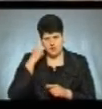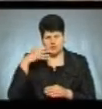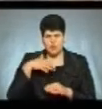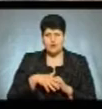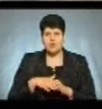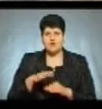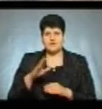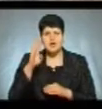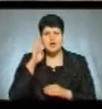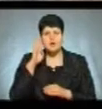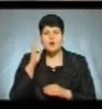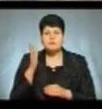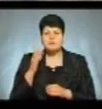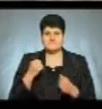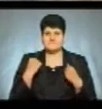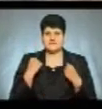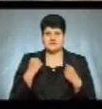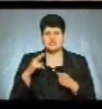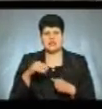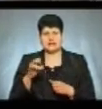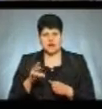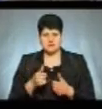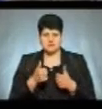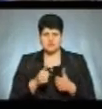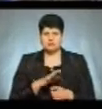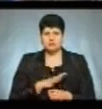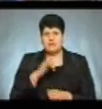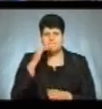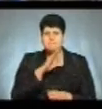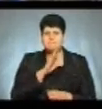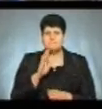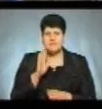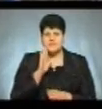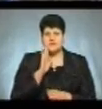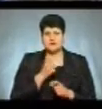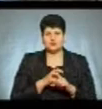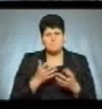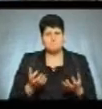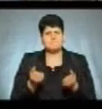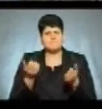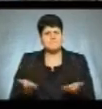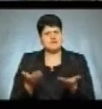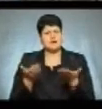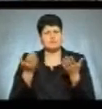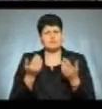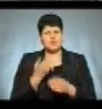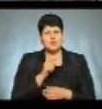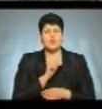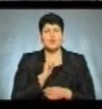хлопець, ну і фізичні дані хороші були. Батьки дуже так підтримували всі його